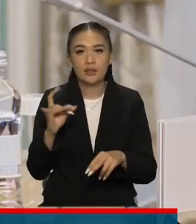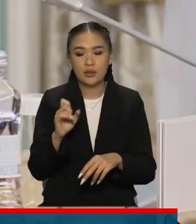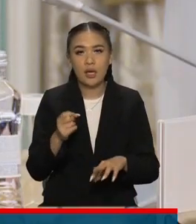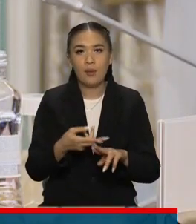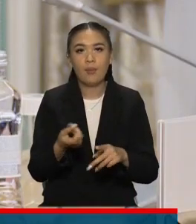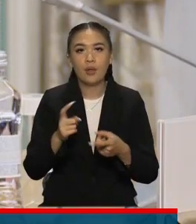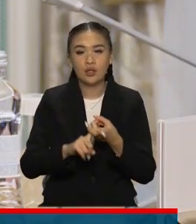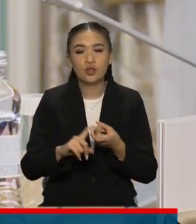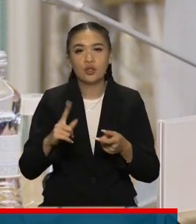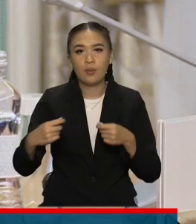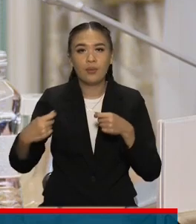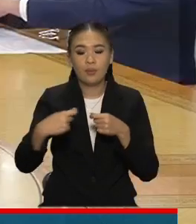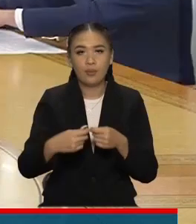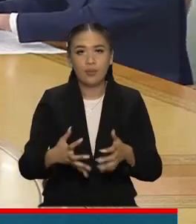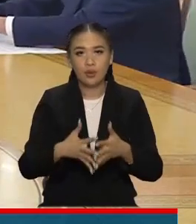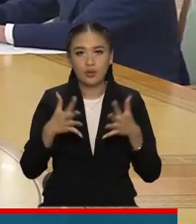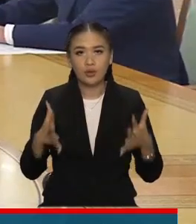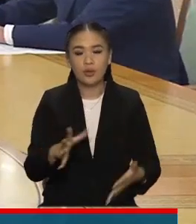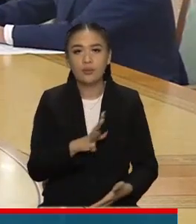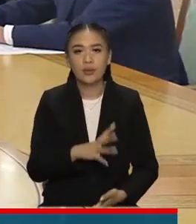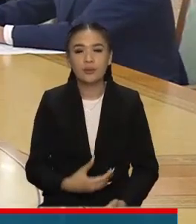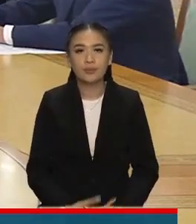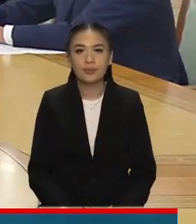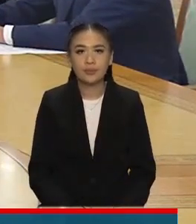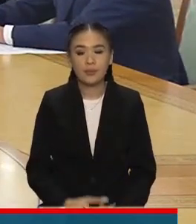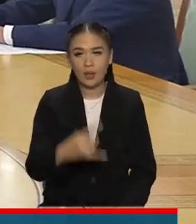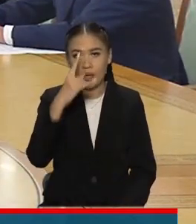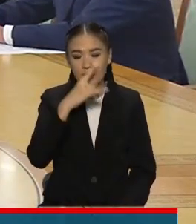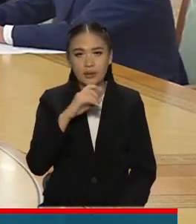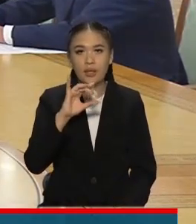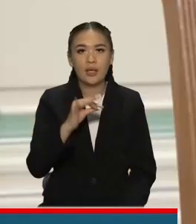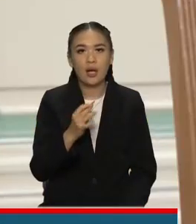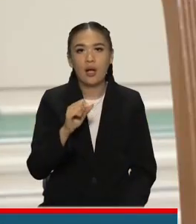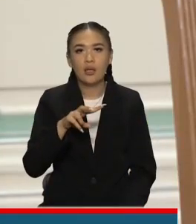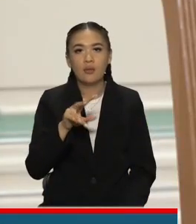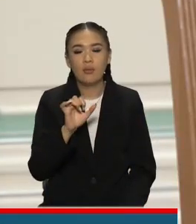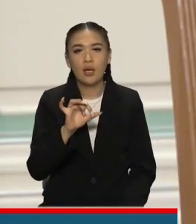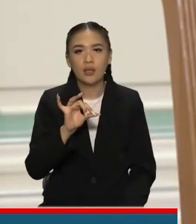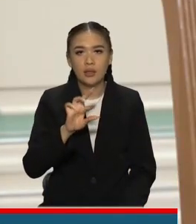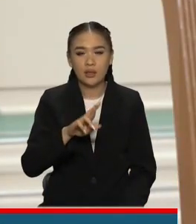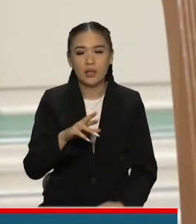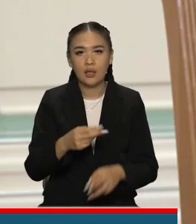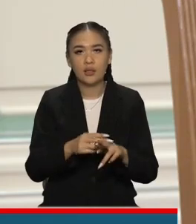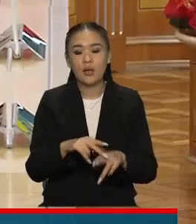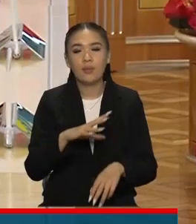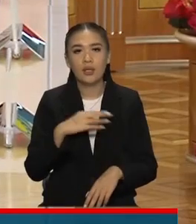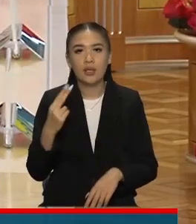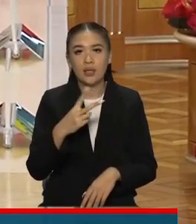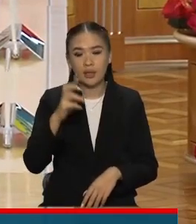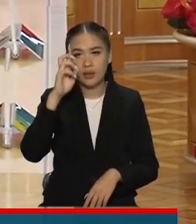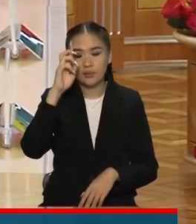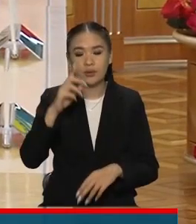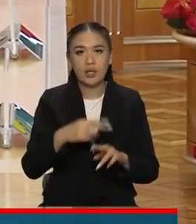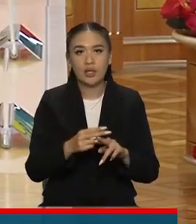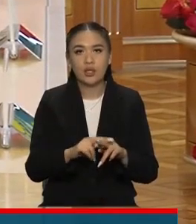орнатып, бағдарды айқындап алу. Қазақстан мен Албанияны ортақ дүниелер байланыстырады. Біздің елдерімізде көптеген ұлт пен